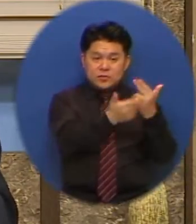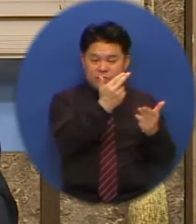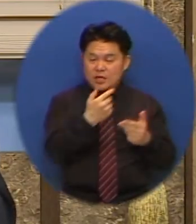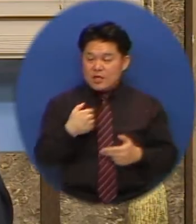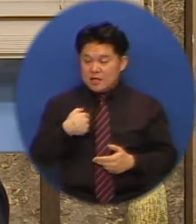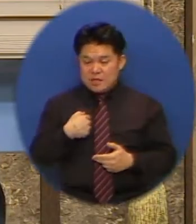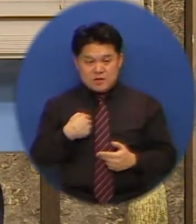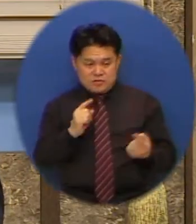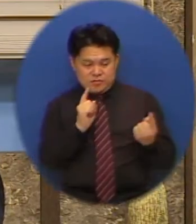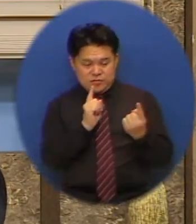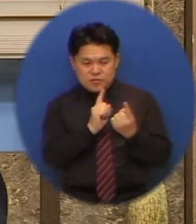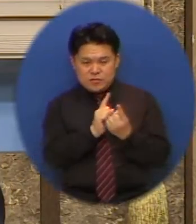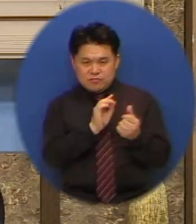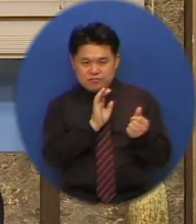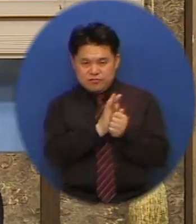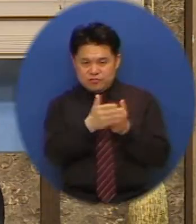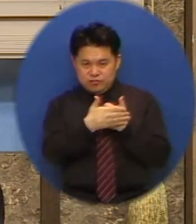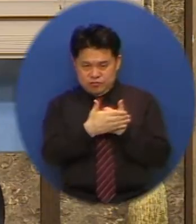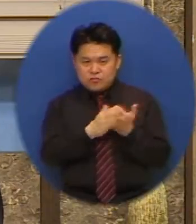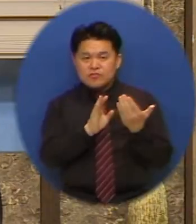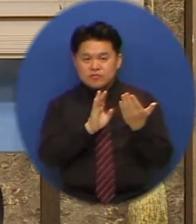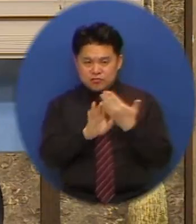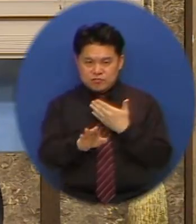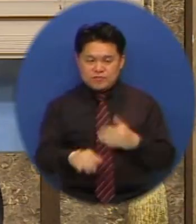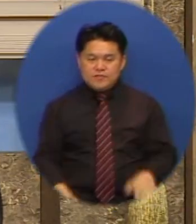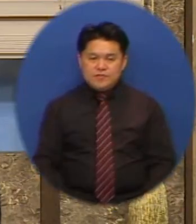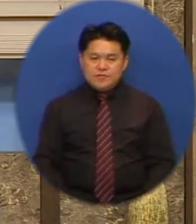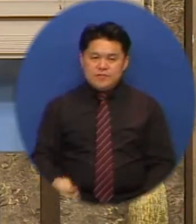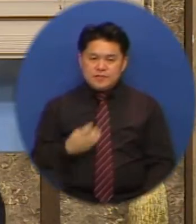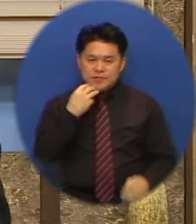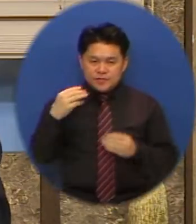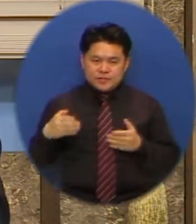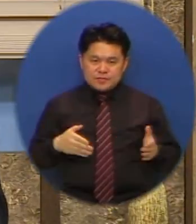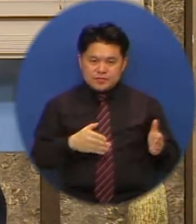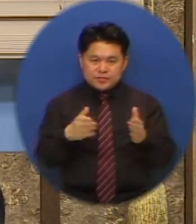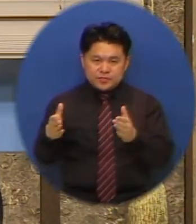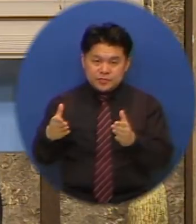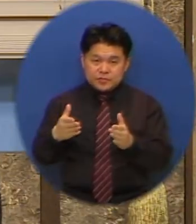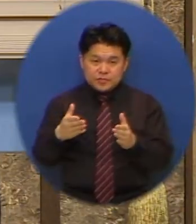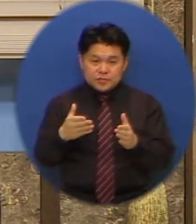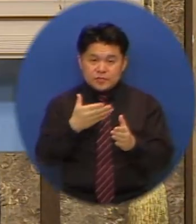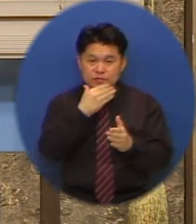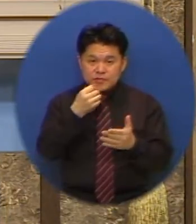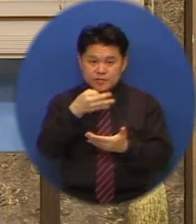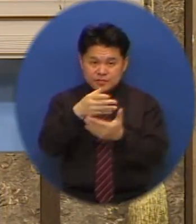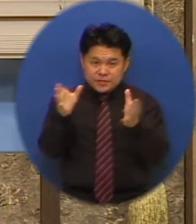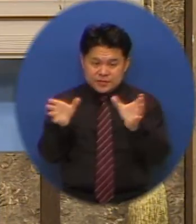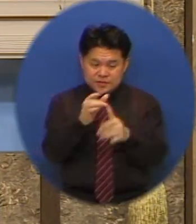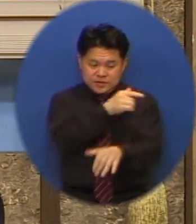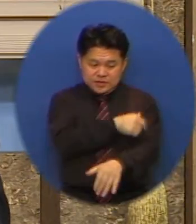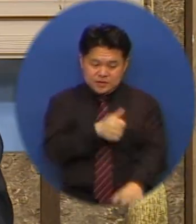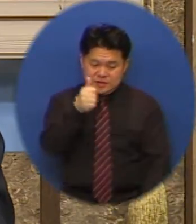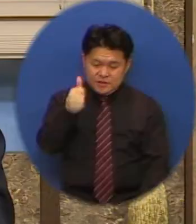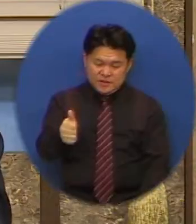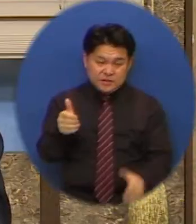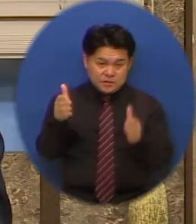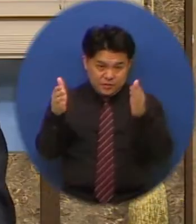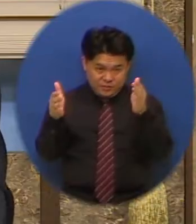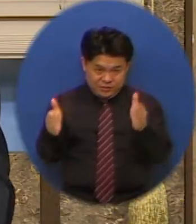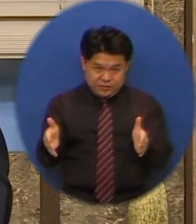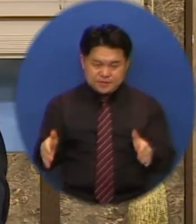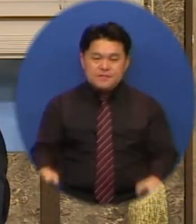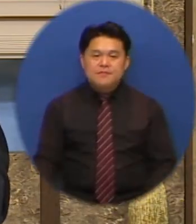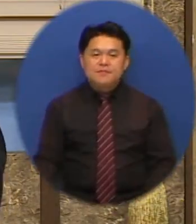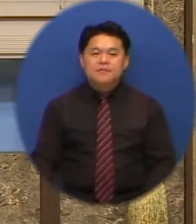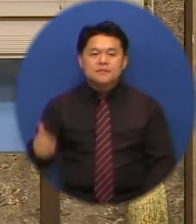긴밀한 협력을 해가지고 네. 제가 경기도 경기복지재단 이사장을 하면서